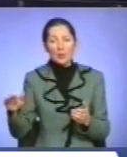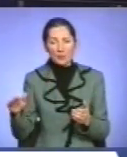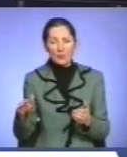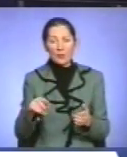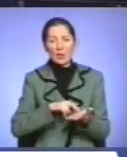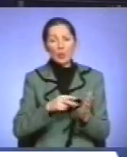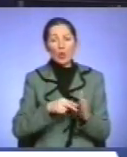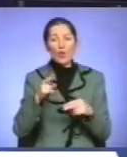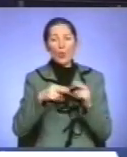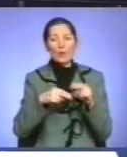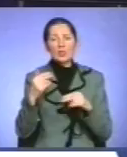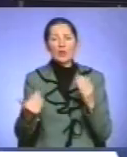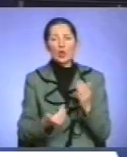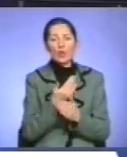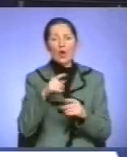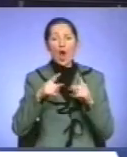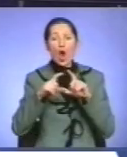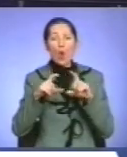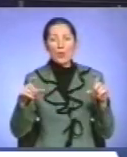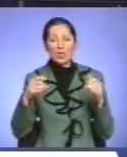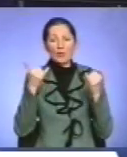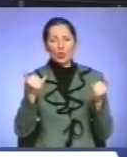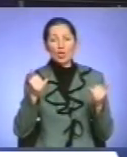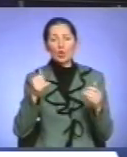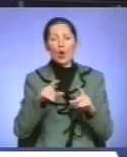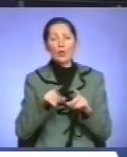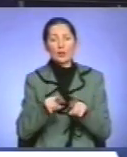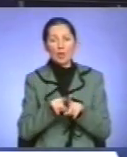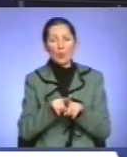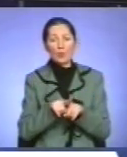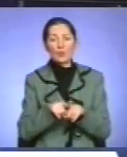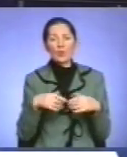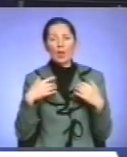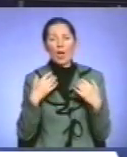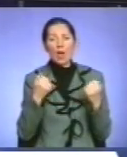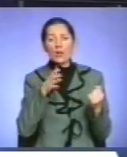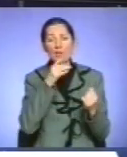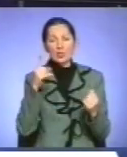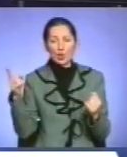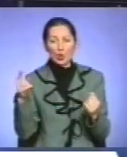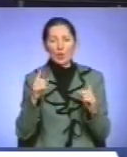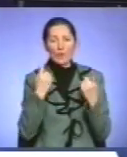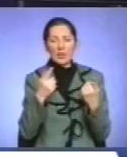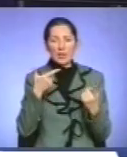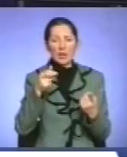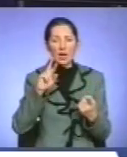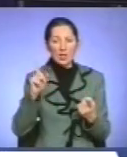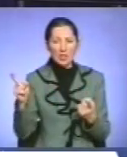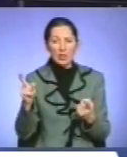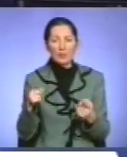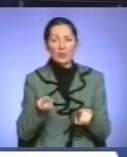заплановано будівництво нових об'єктів сучасного типу. Спортивний сезон у Великих Гаях Тернопільського району цього року також